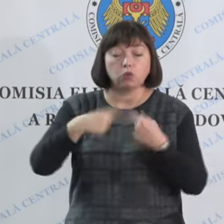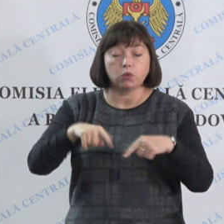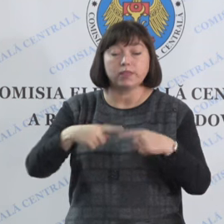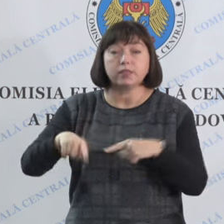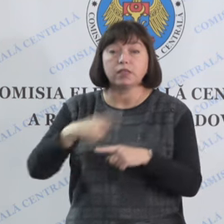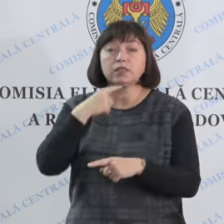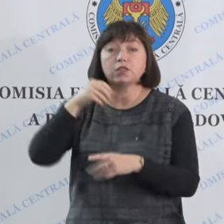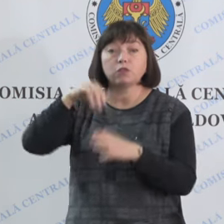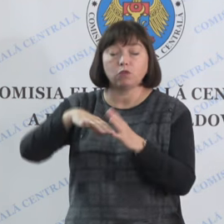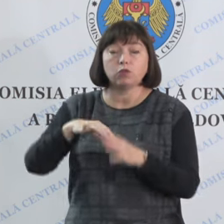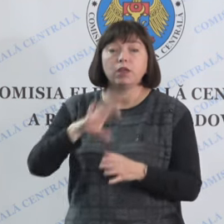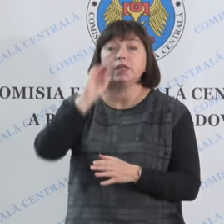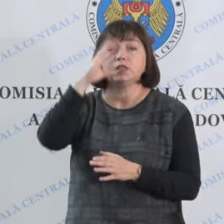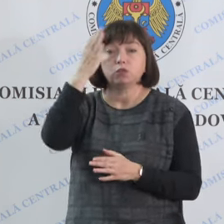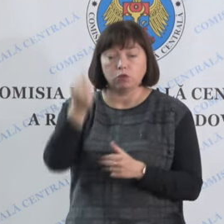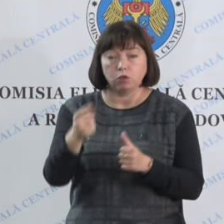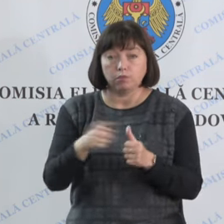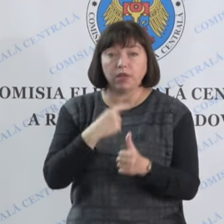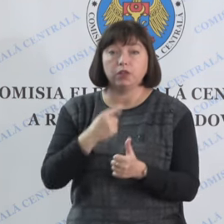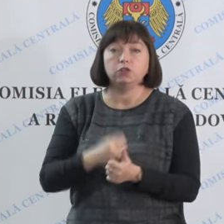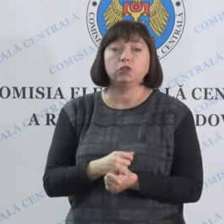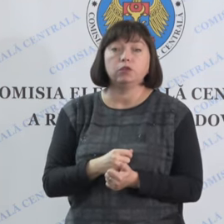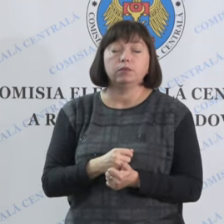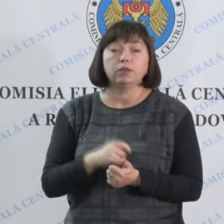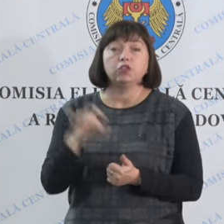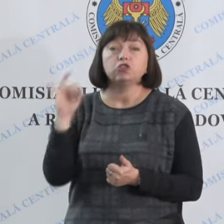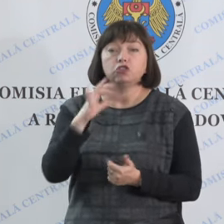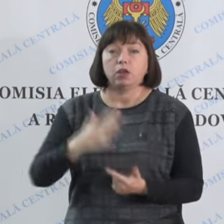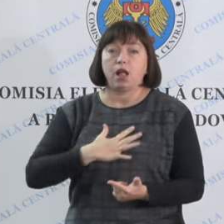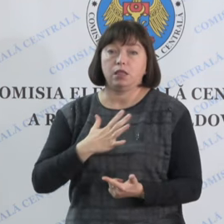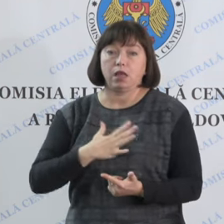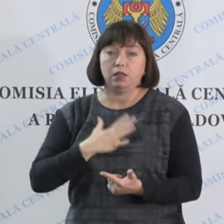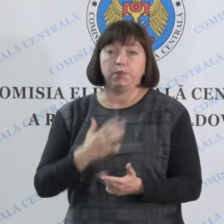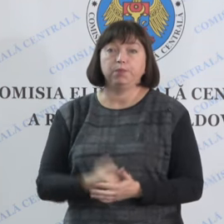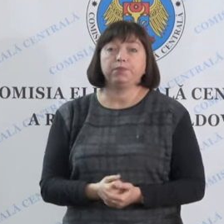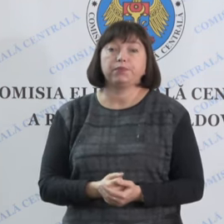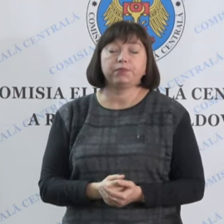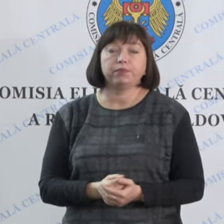secții de votare din Statele Unite ale Americii și Canada.